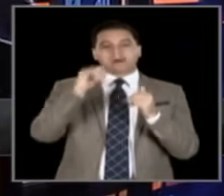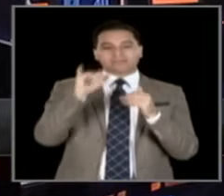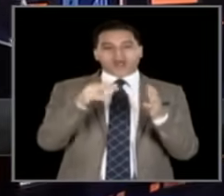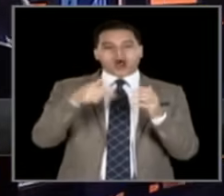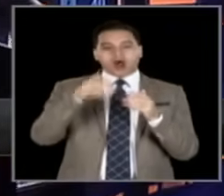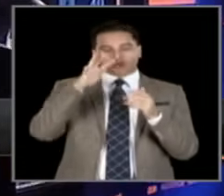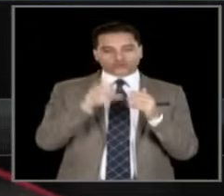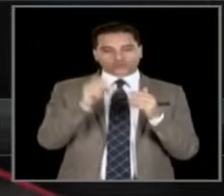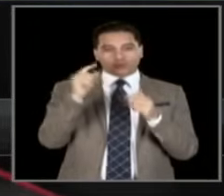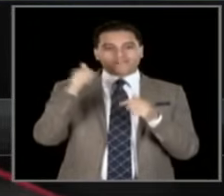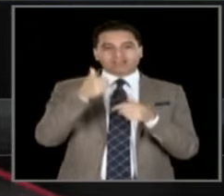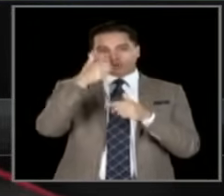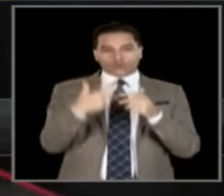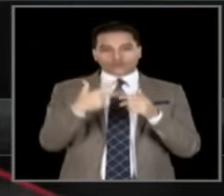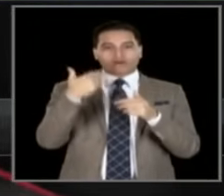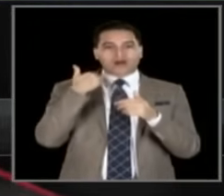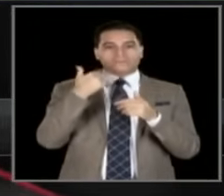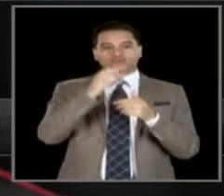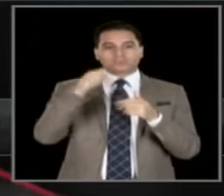ما هو الثلث العدد